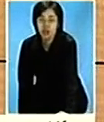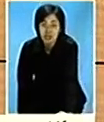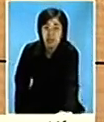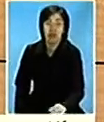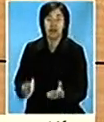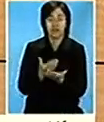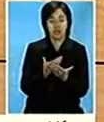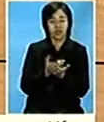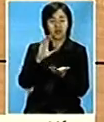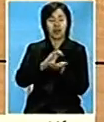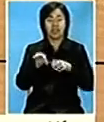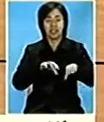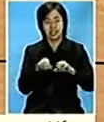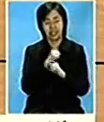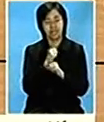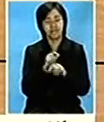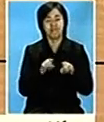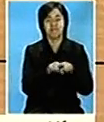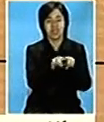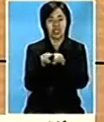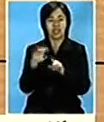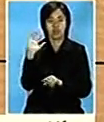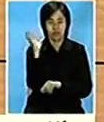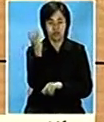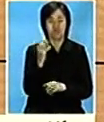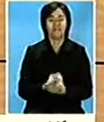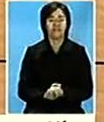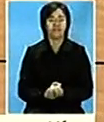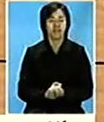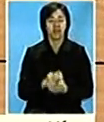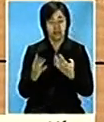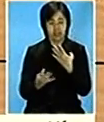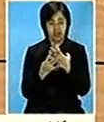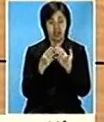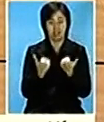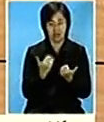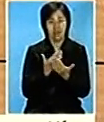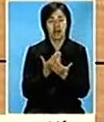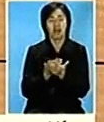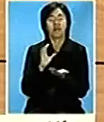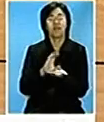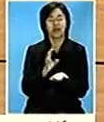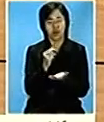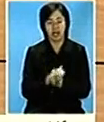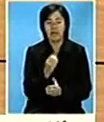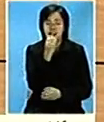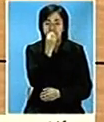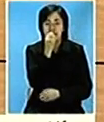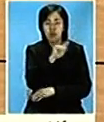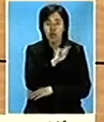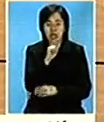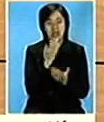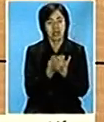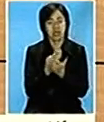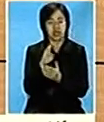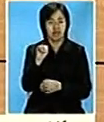ให้มันเป็นไปตามมาตรฐานสากลแล้วก็ผู้ต้องขังขณะนี้ได้งบประมาณค่าอาหารวันละ